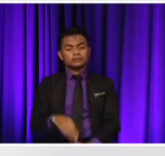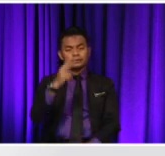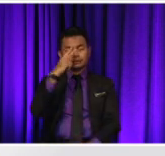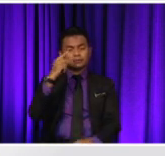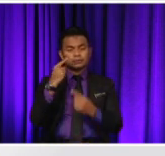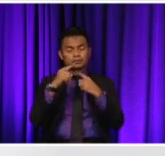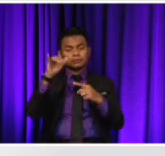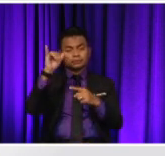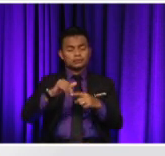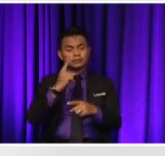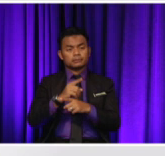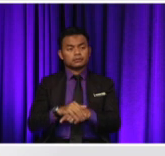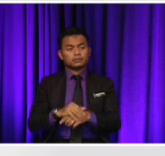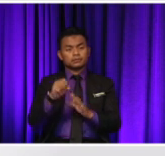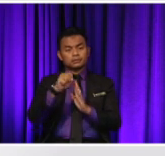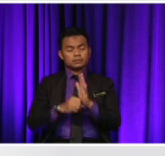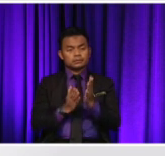betul kasusnya